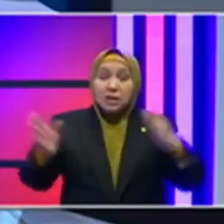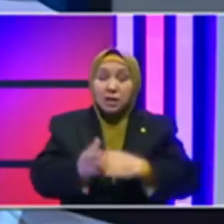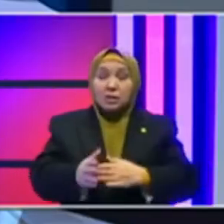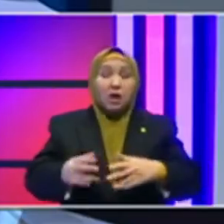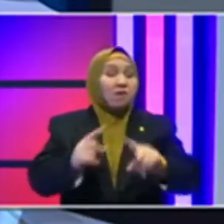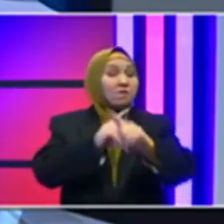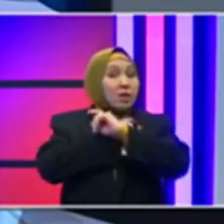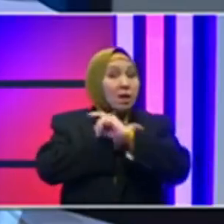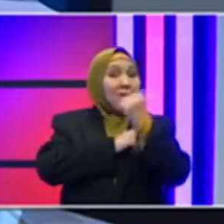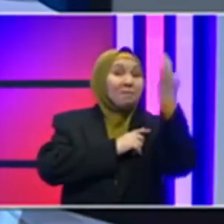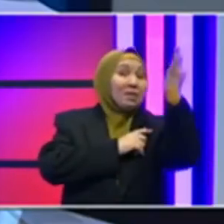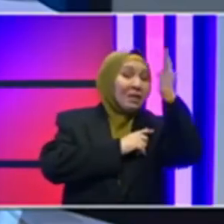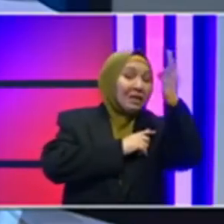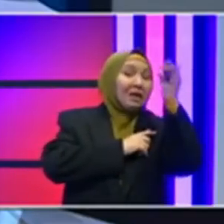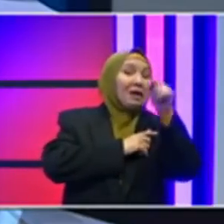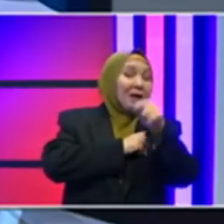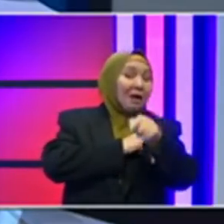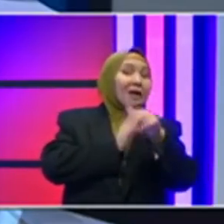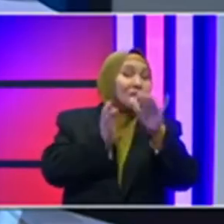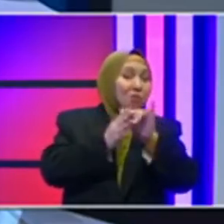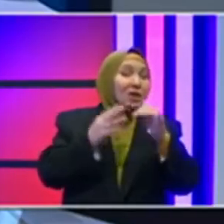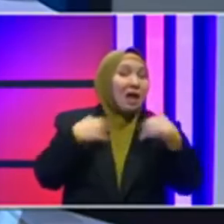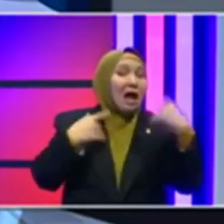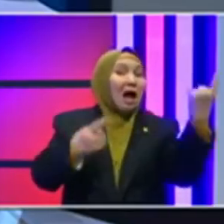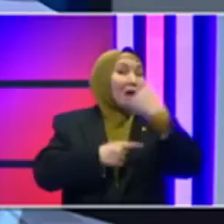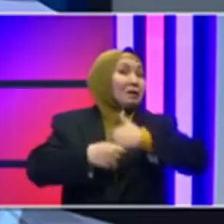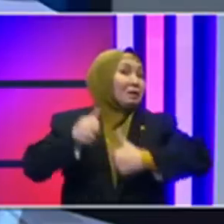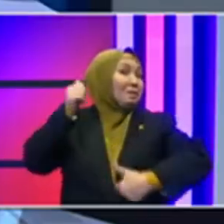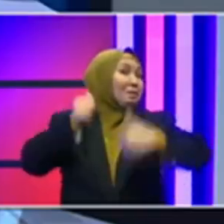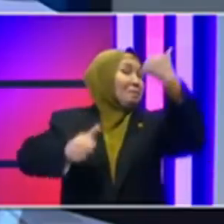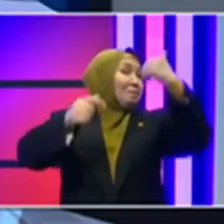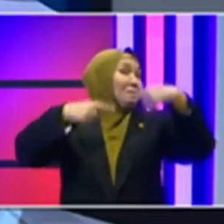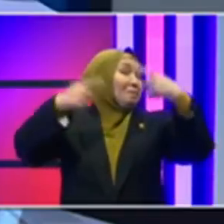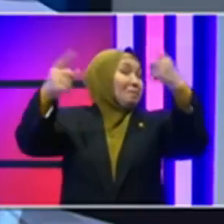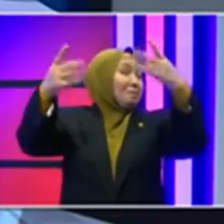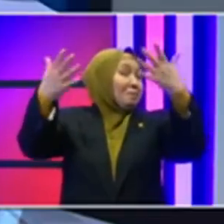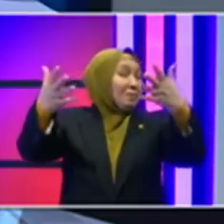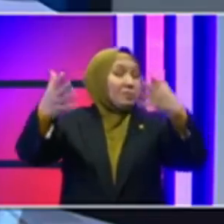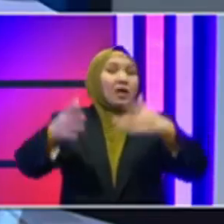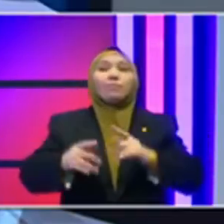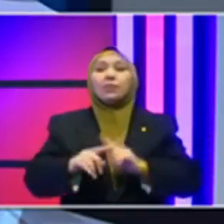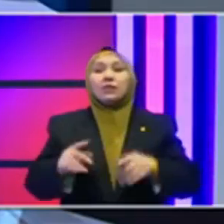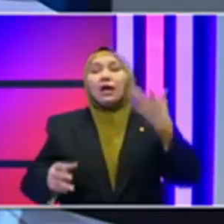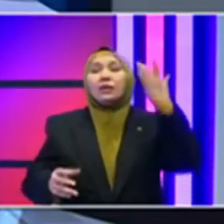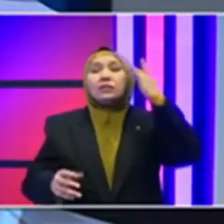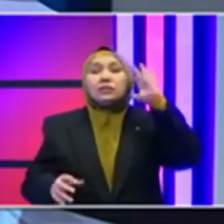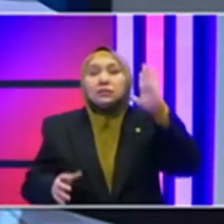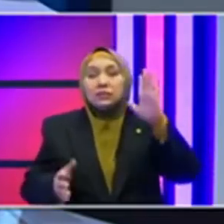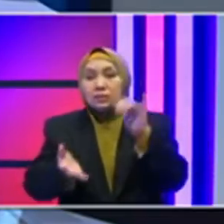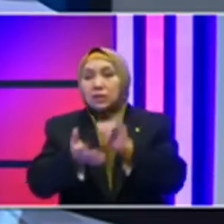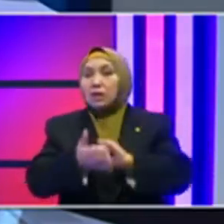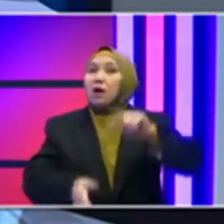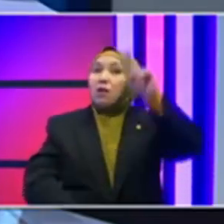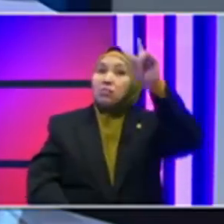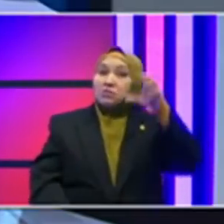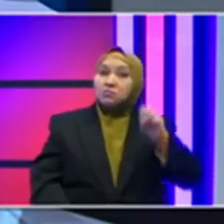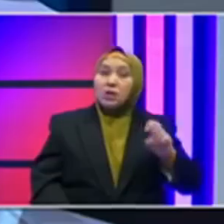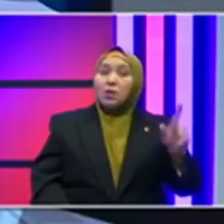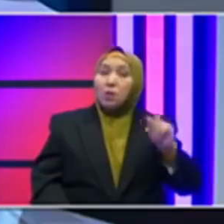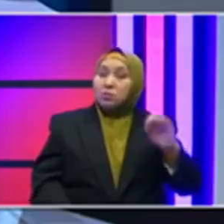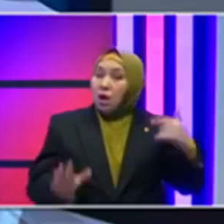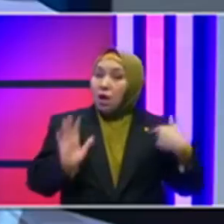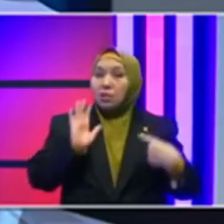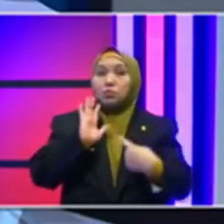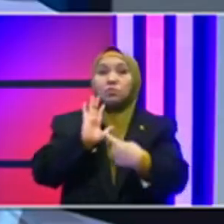menyangka bahwa itu adalah hari-hari kemenangan dia sedangkan dia tidak tahu bahwa Allah Subhanahu Wa Ta'ala akan